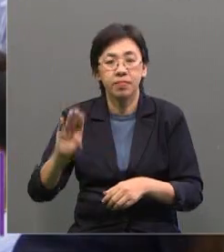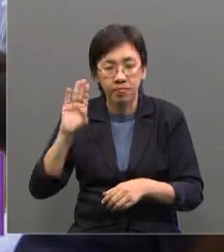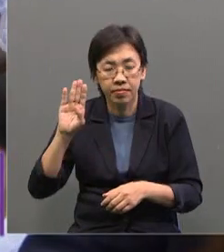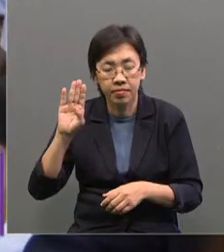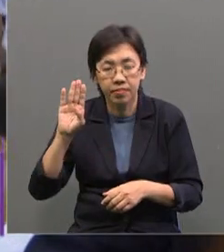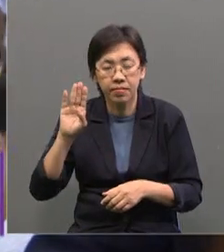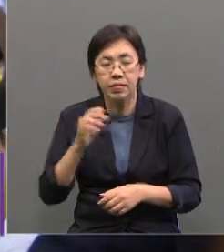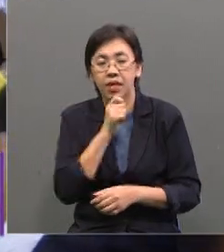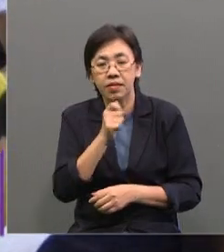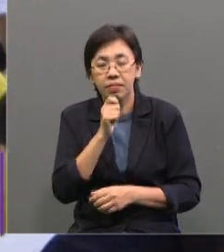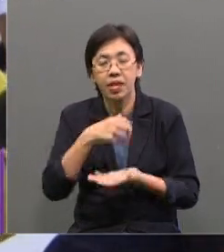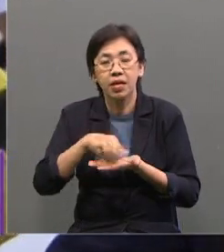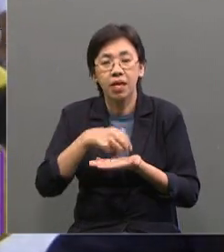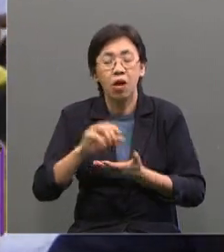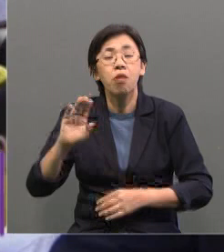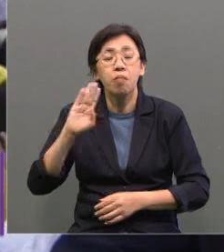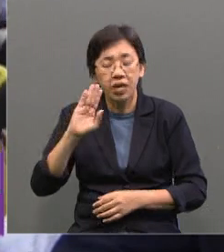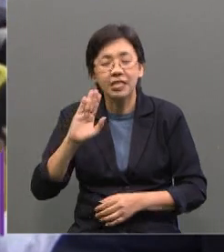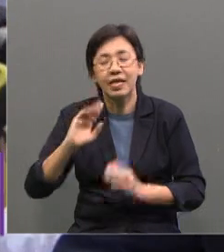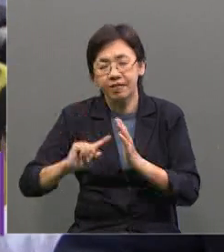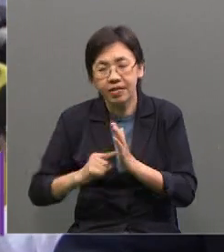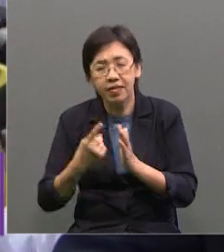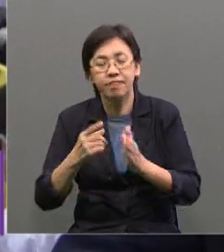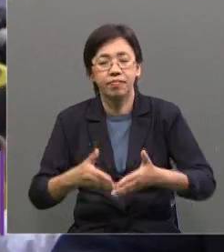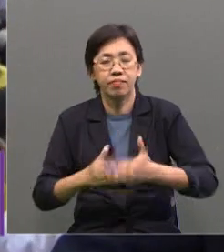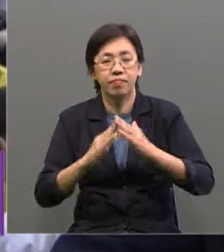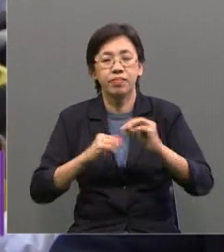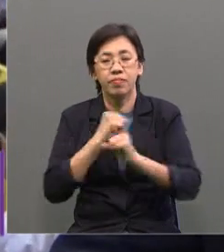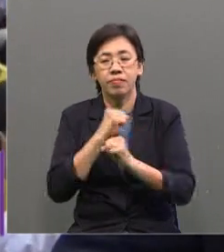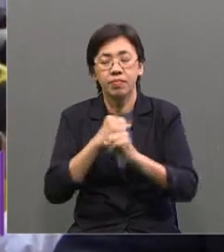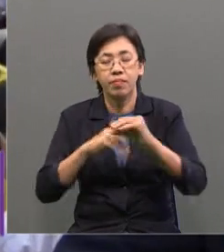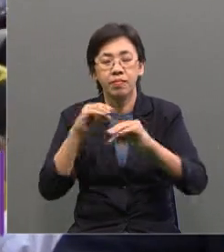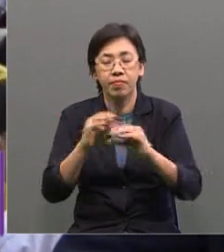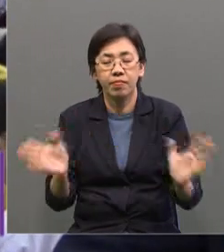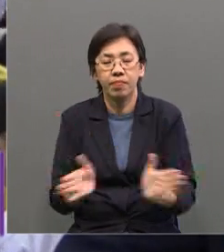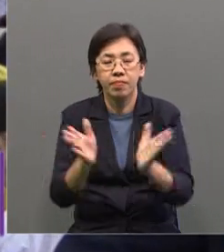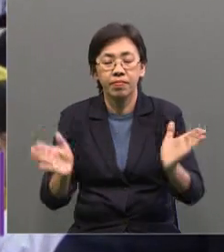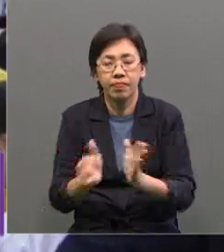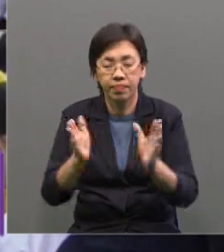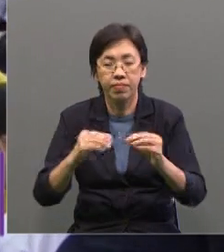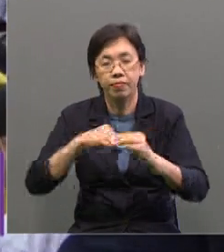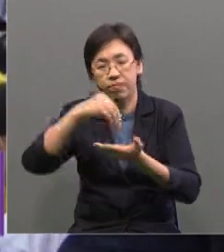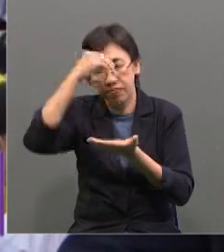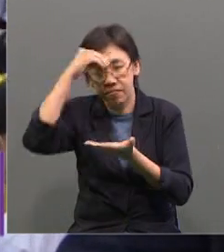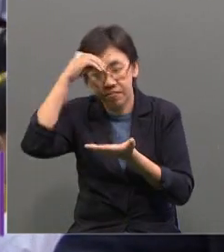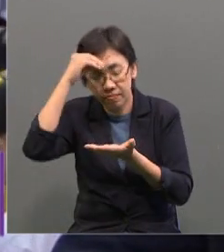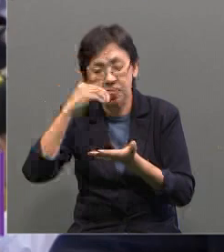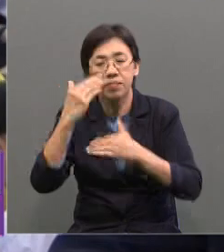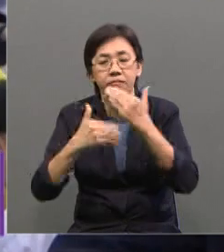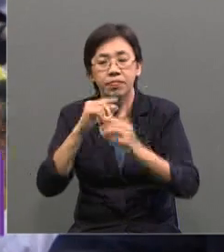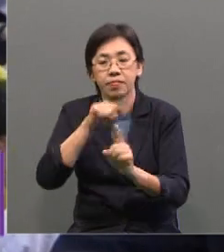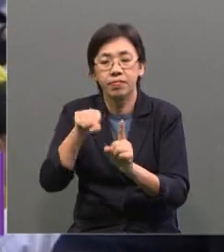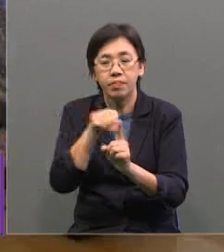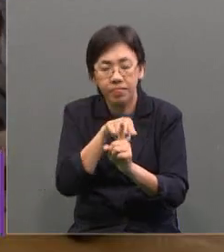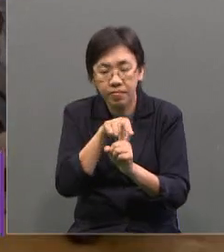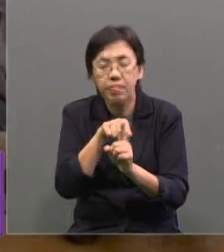ตังกรุ๊ปจำกัดบอกว่าบริษัทได้ริเริ่มก่อตั้งโครงการนี้ขึ้นมาก็เพื่อสนับสนุนการศึกษาและพัฒนาภาษาอังกฤษ